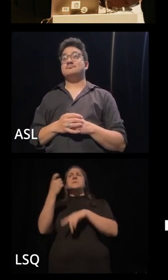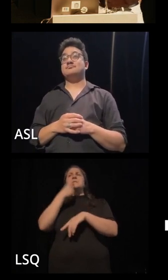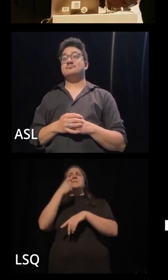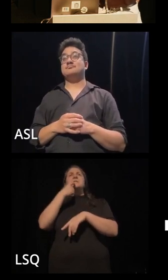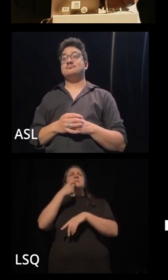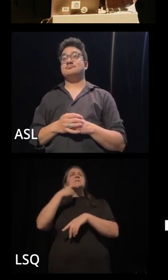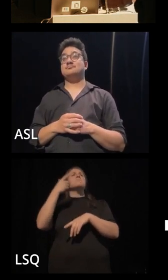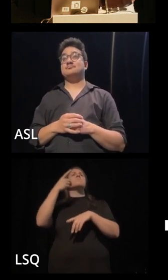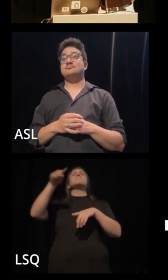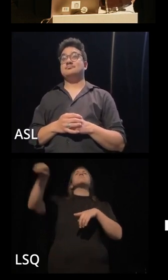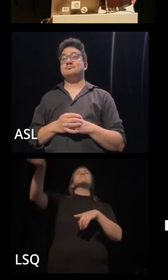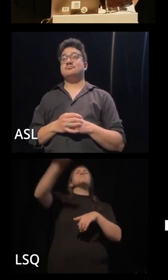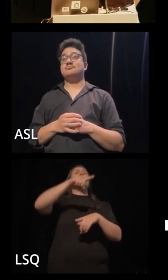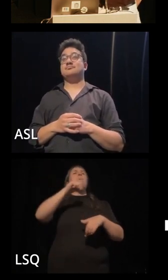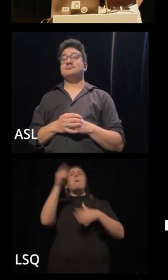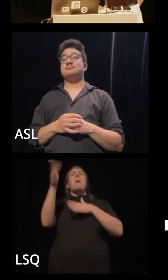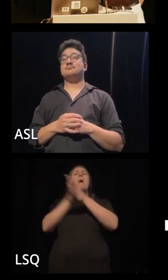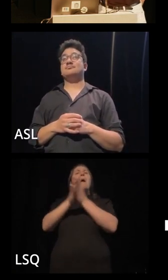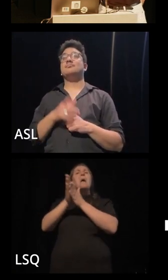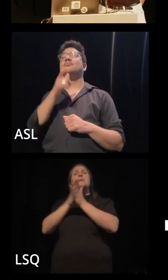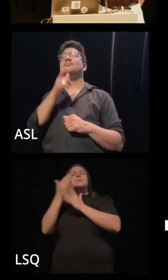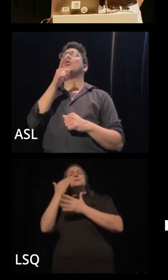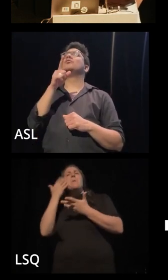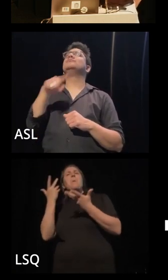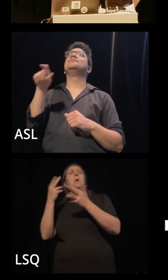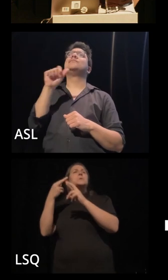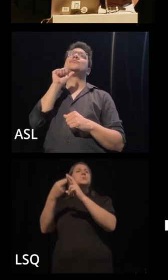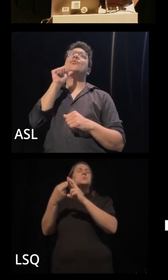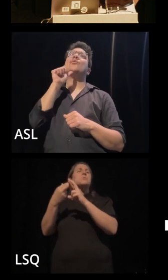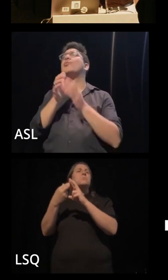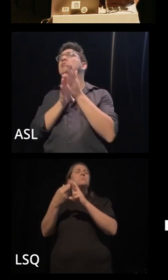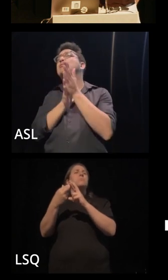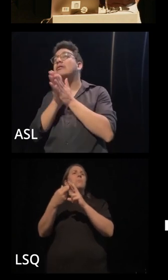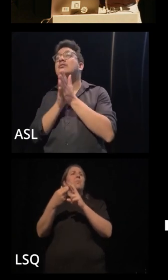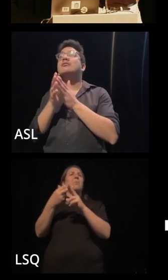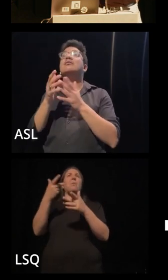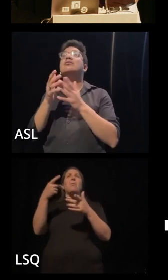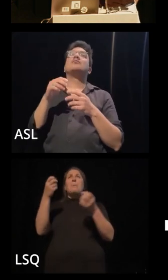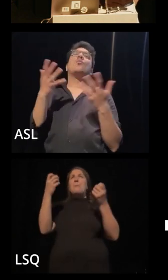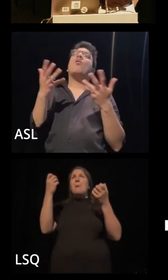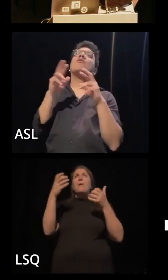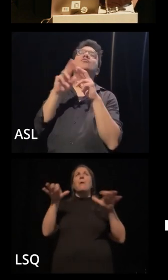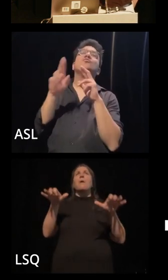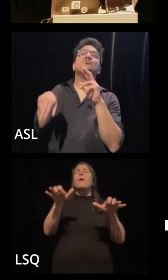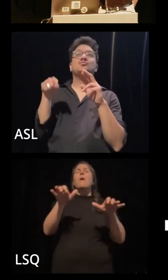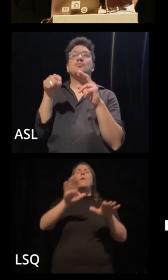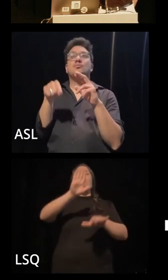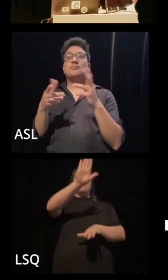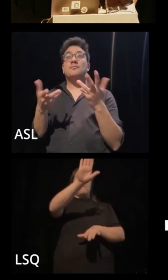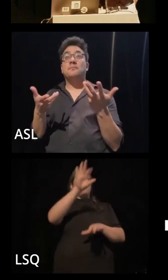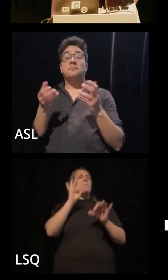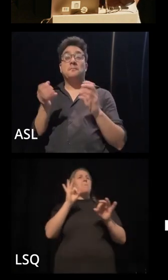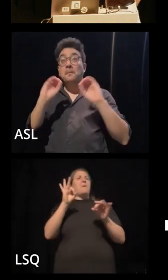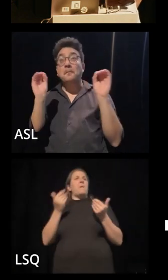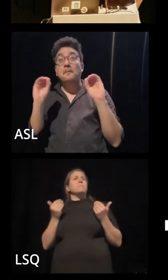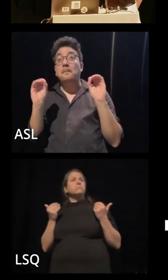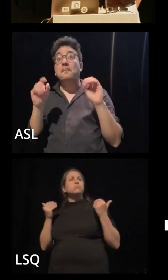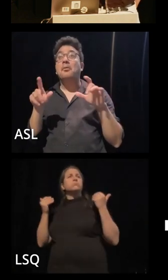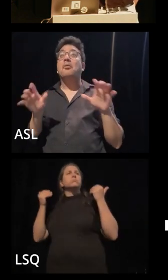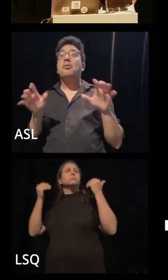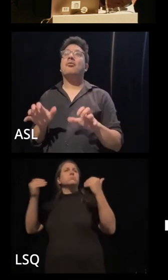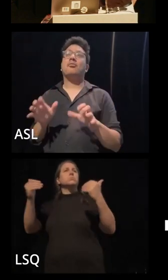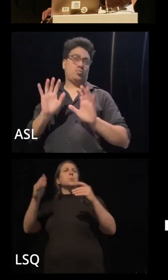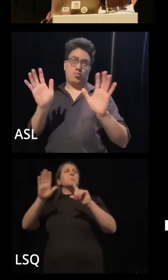les résultats, est née l'idée de réaliser une deuxième phase à travers un projet de médiation